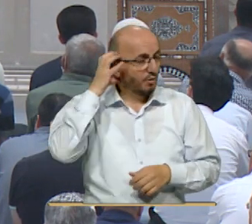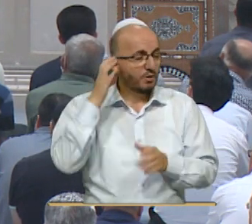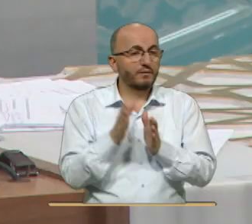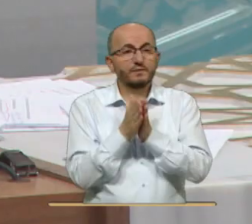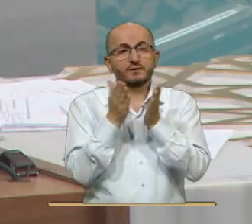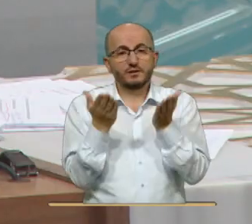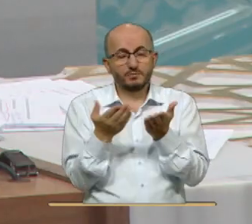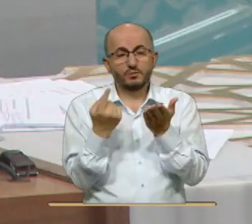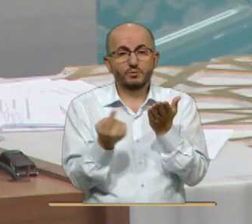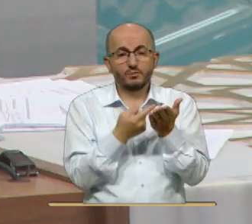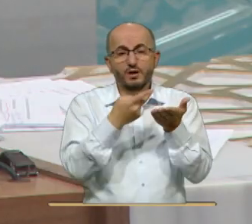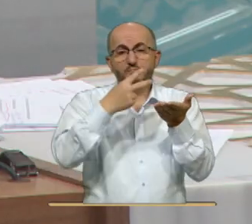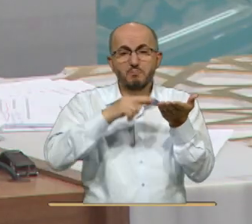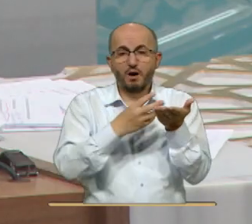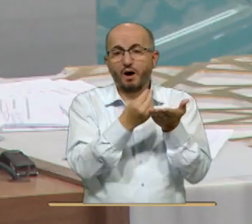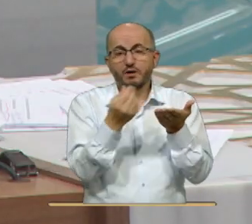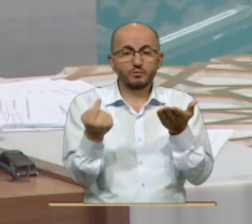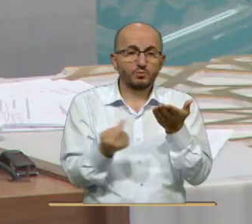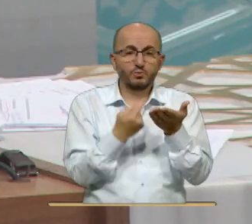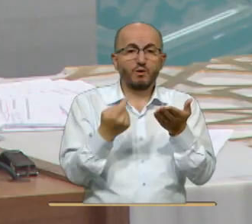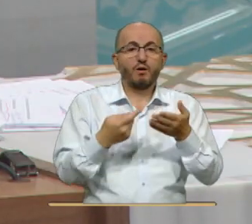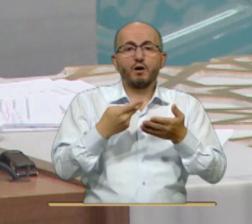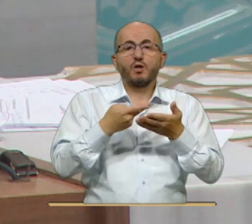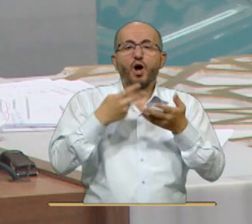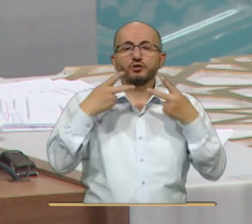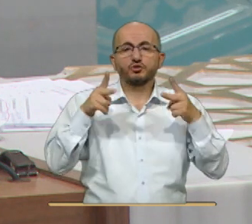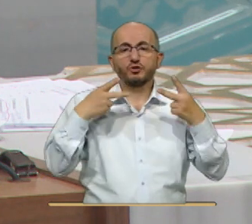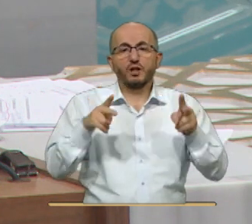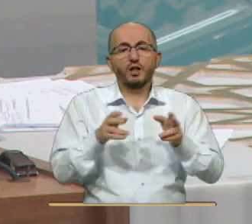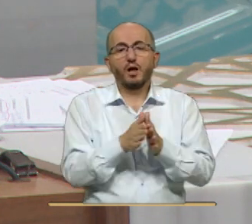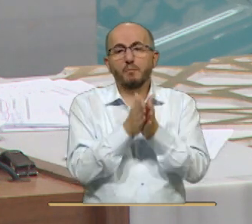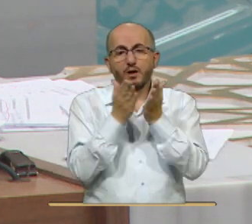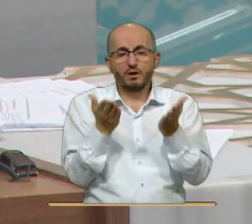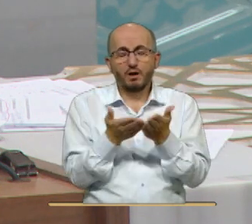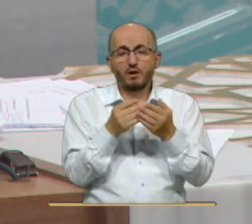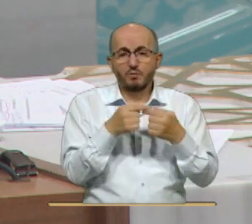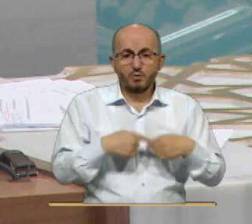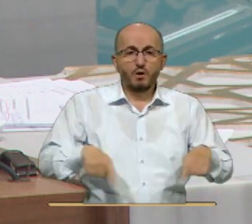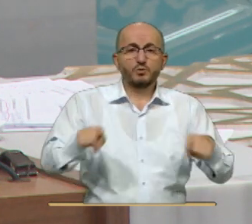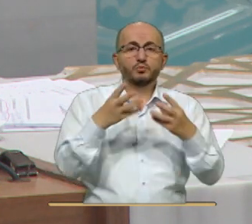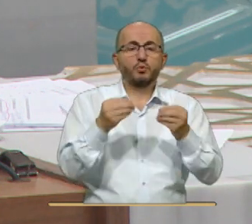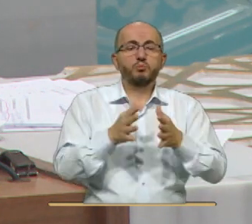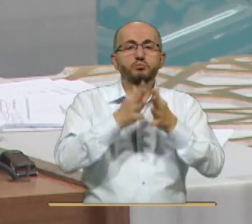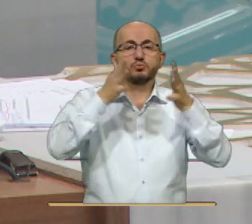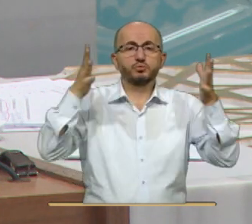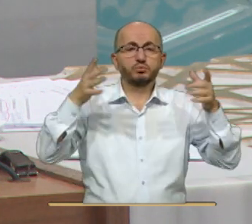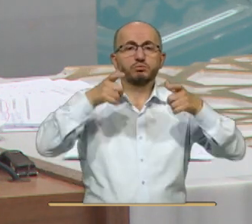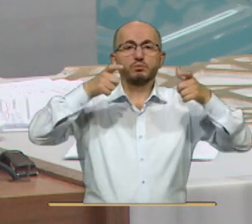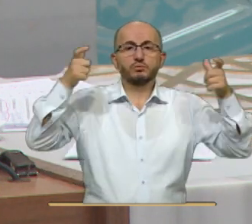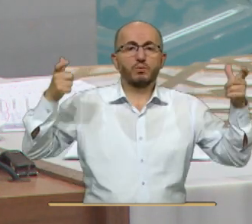yayınları, Kur'an mealleri, Kur'an tefsirleri, bu alanda çok büyük gelişmeler